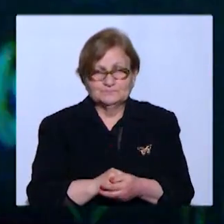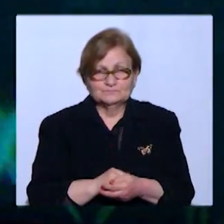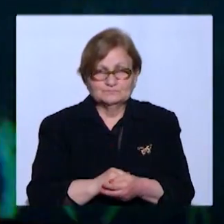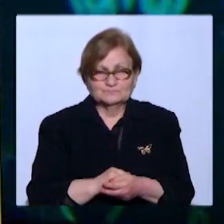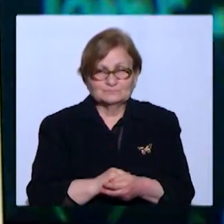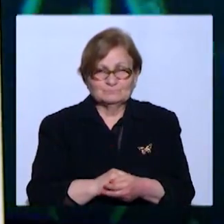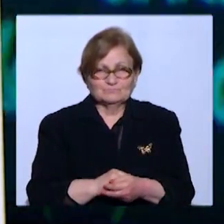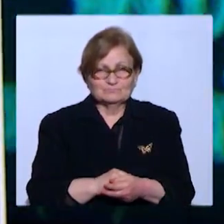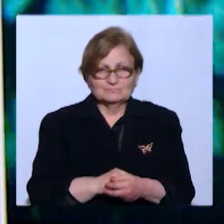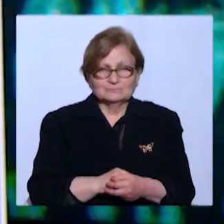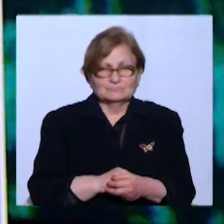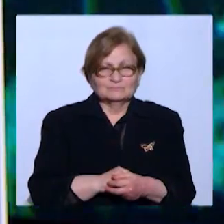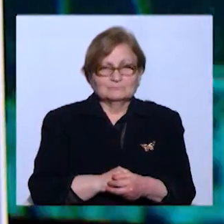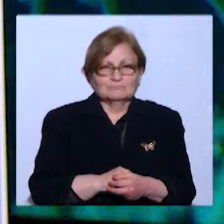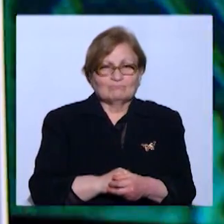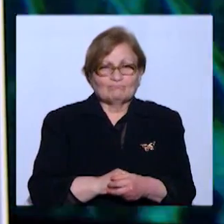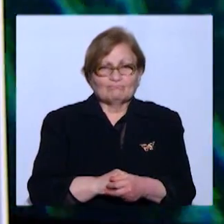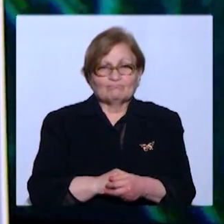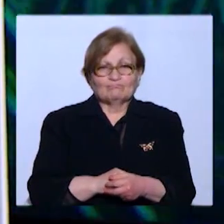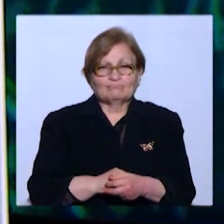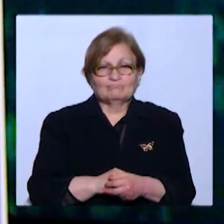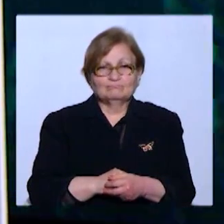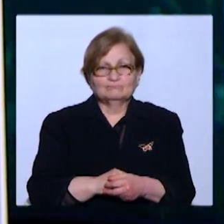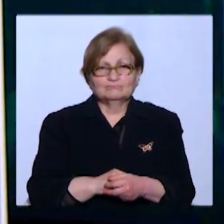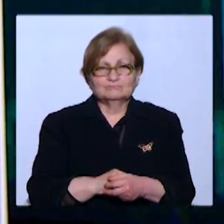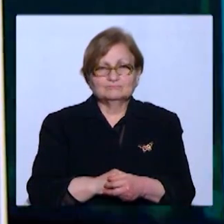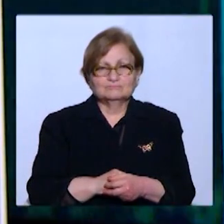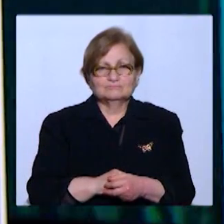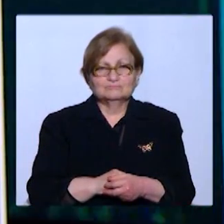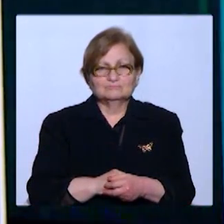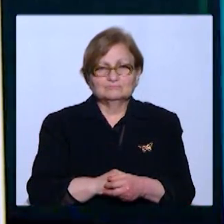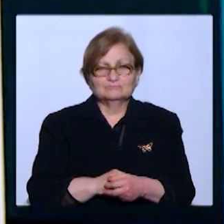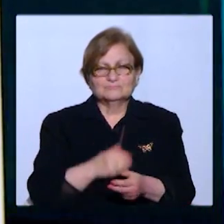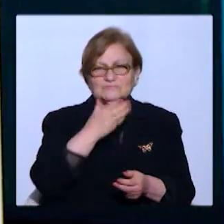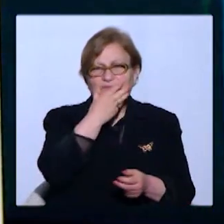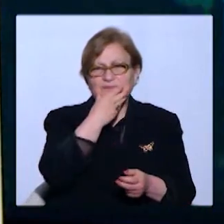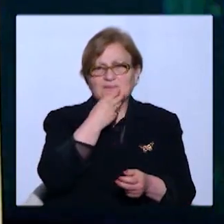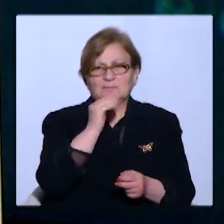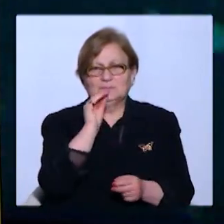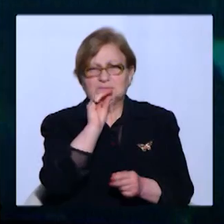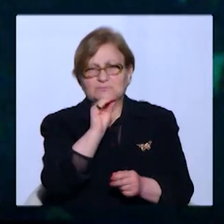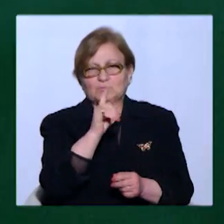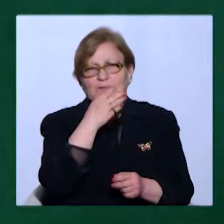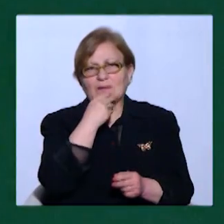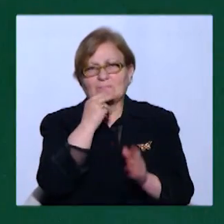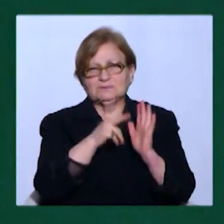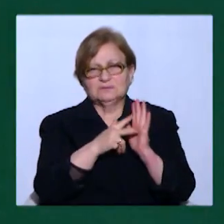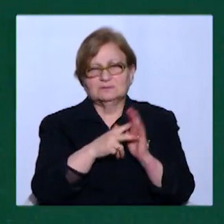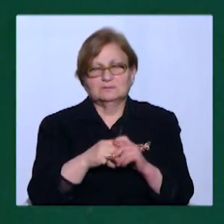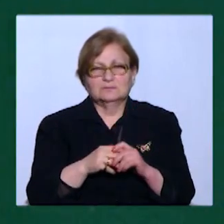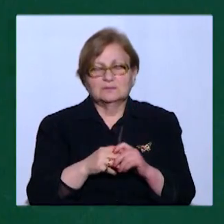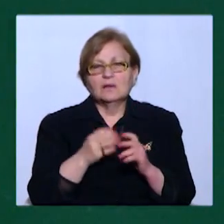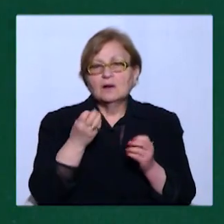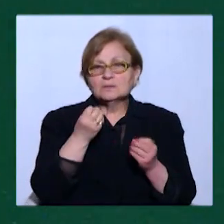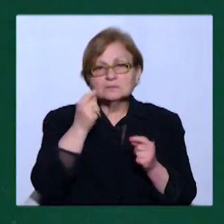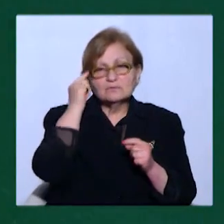აი ასე. ასე გავასწოროთ, რომ ლამაზი რვიანი იყოს და მოდი კიდე